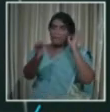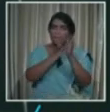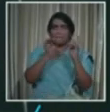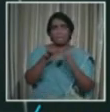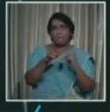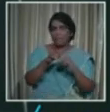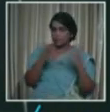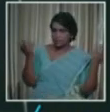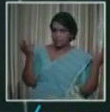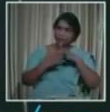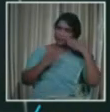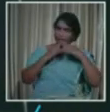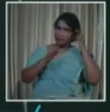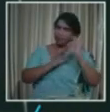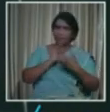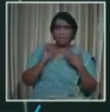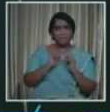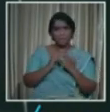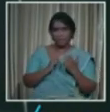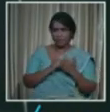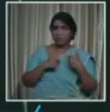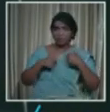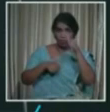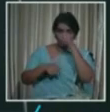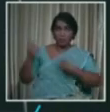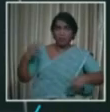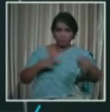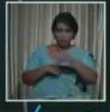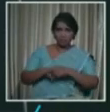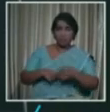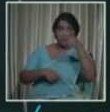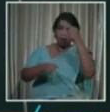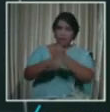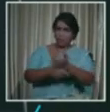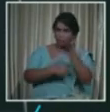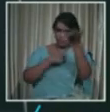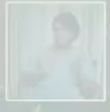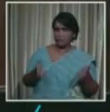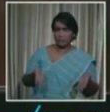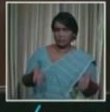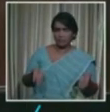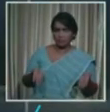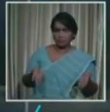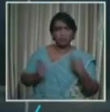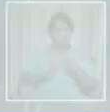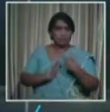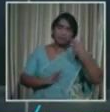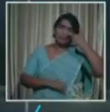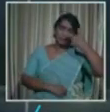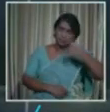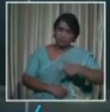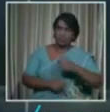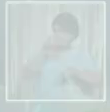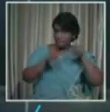वो तुम्हारे हो रहा नौका नहीं थी मैं चौदह ना करना मैं पैसे का उरा रोड इन्हों ने वाला आंडवे देवनी प्रश्न है यार नहीं थे मुरु राटे में इंदन